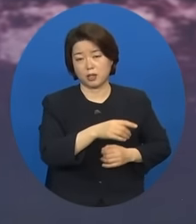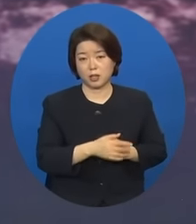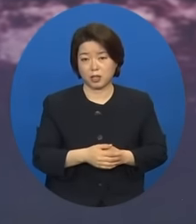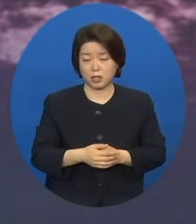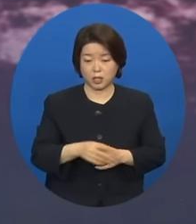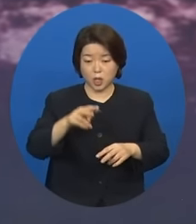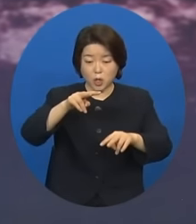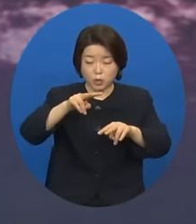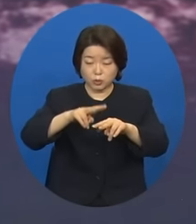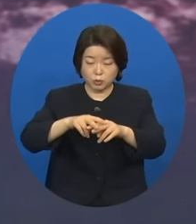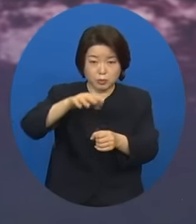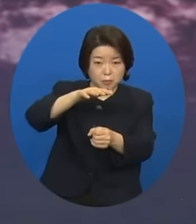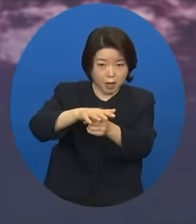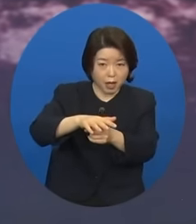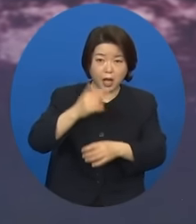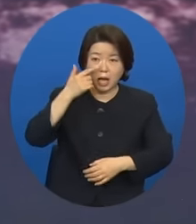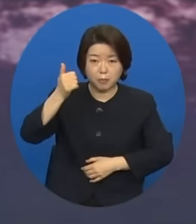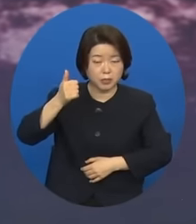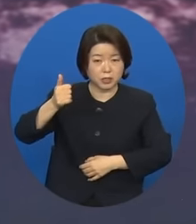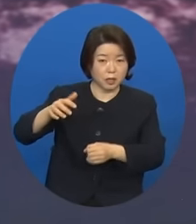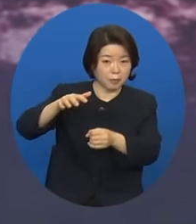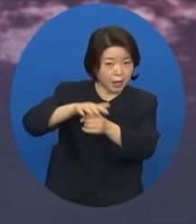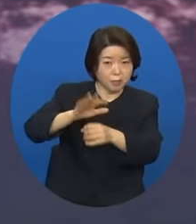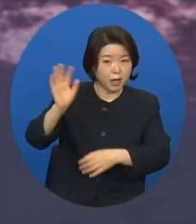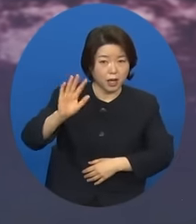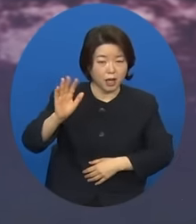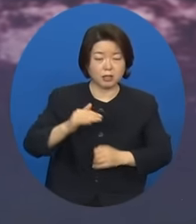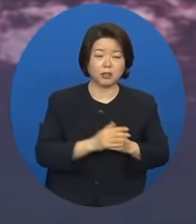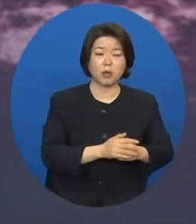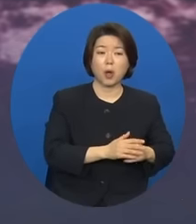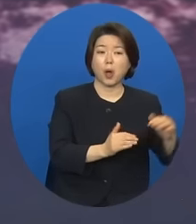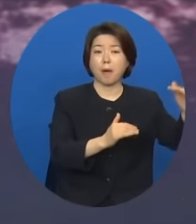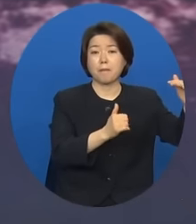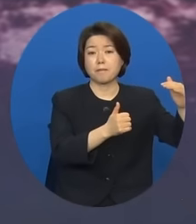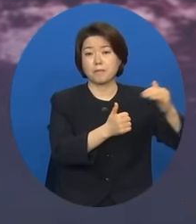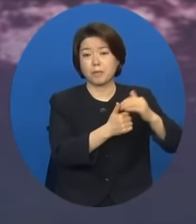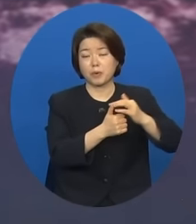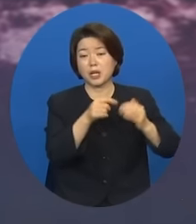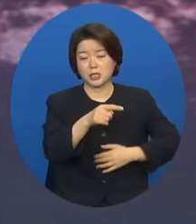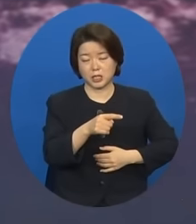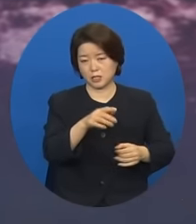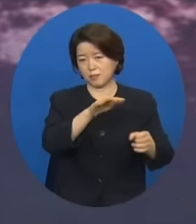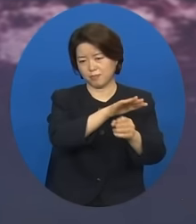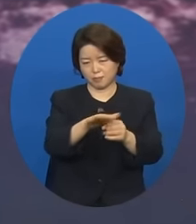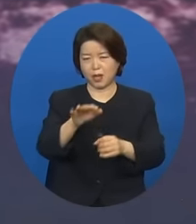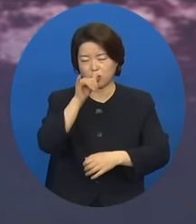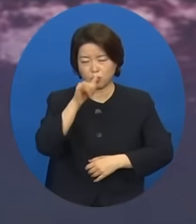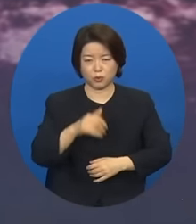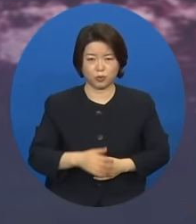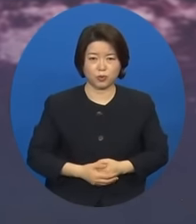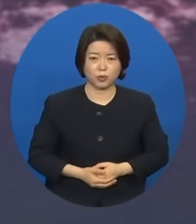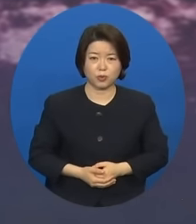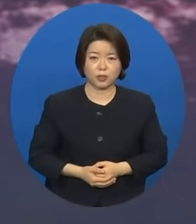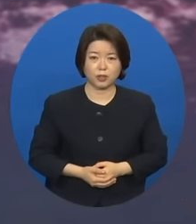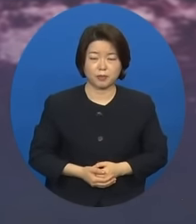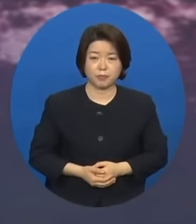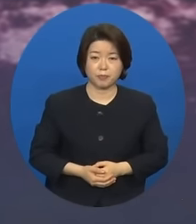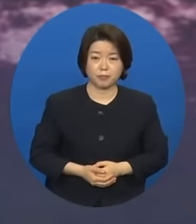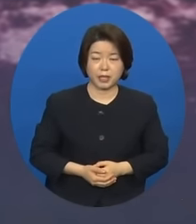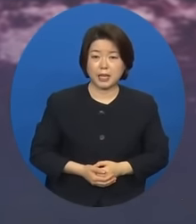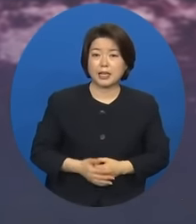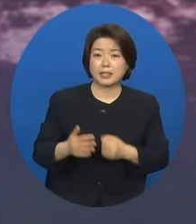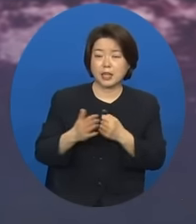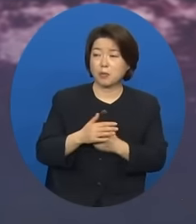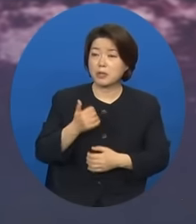자 아버지가 메웠을 아니라니까요 블레셋이 매운 거예요 그래서 이삭은 우무를 다시 파내야 했던